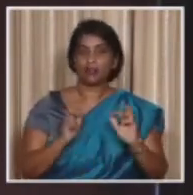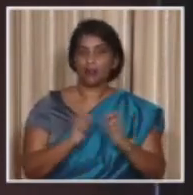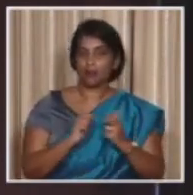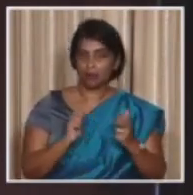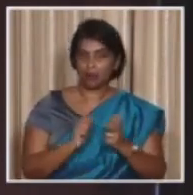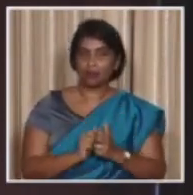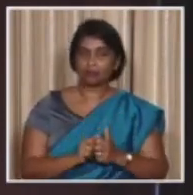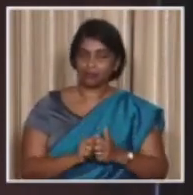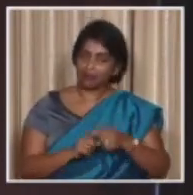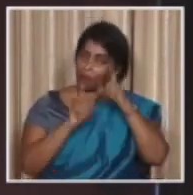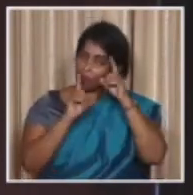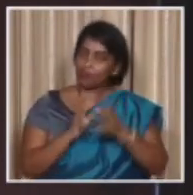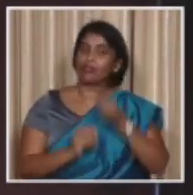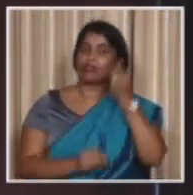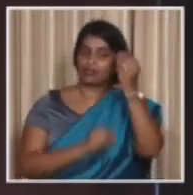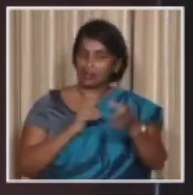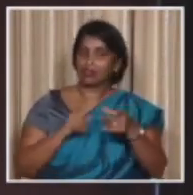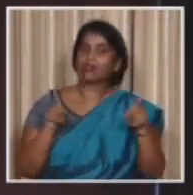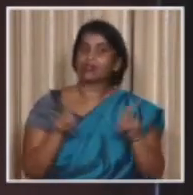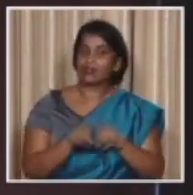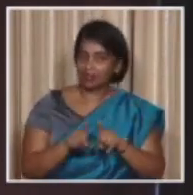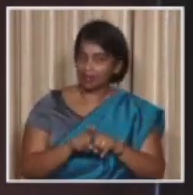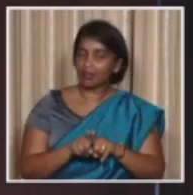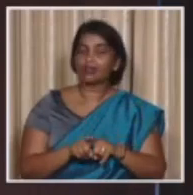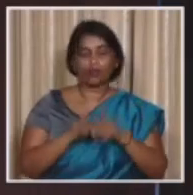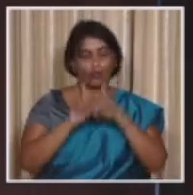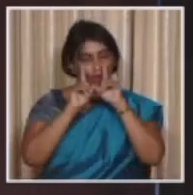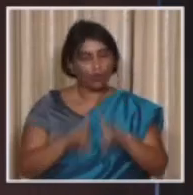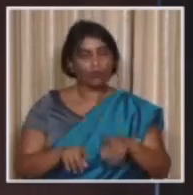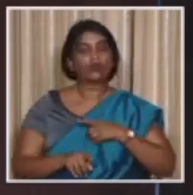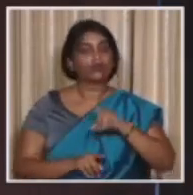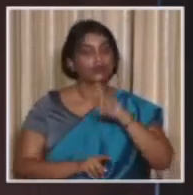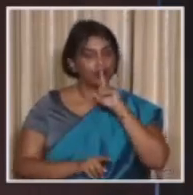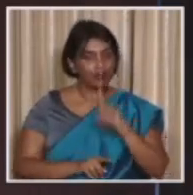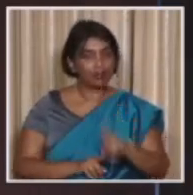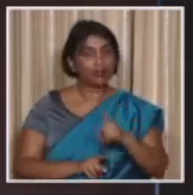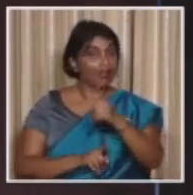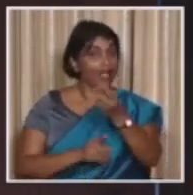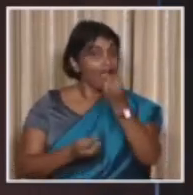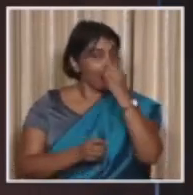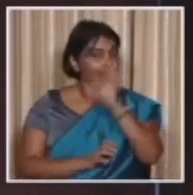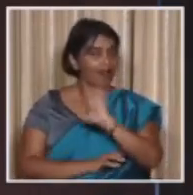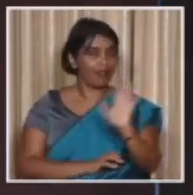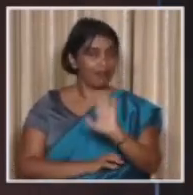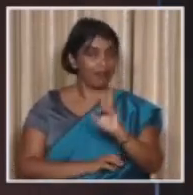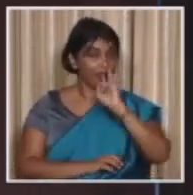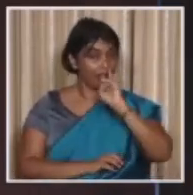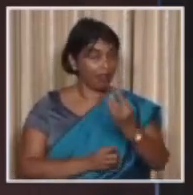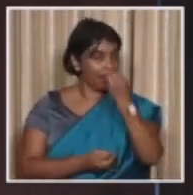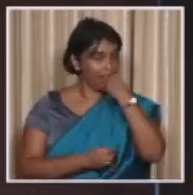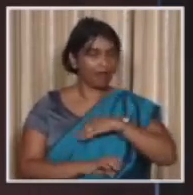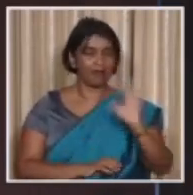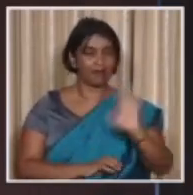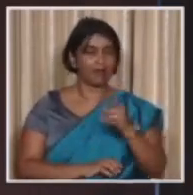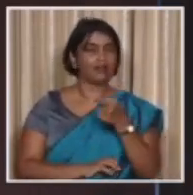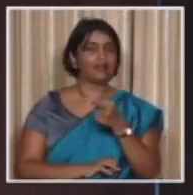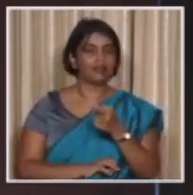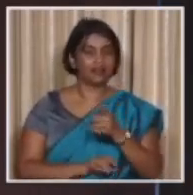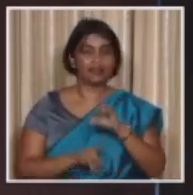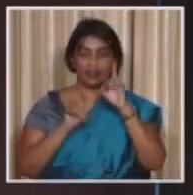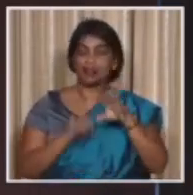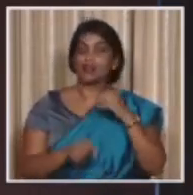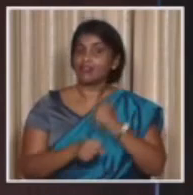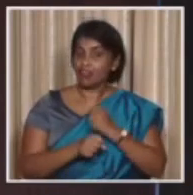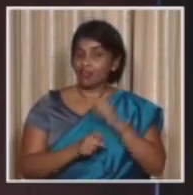ගියාම දුන්න ගුලි ඕනතරම්. ඉතින් ඒ නිසා අපි ඔබතුමන්ලාට කියනවා ඔය ගුලි කන්න එපා. ඔය ගුලි කන්න එපා. ඒ වගේම